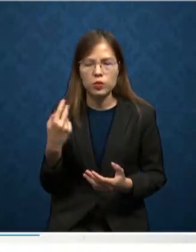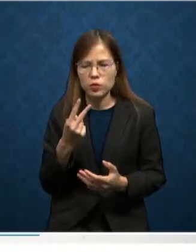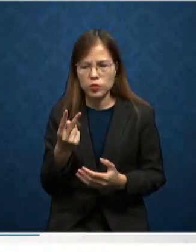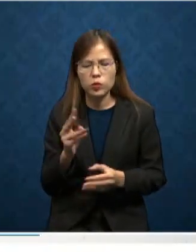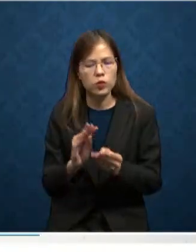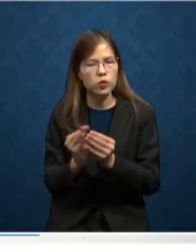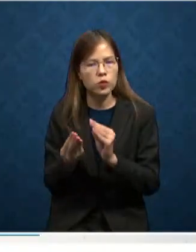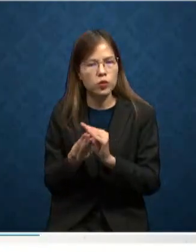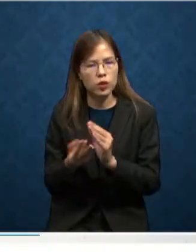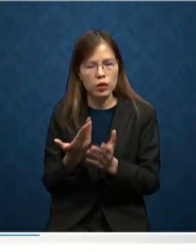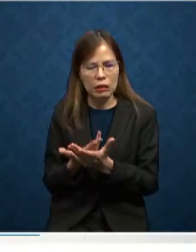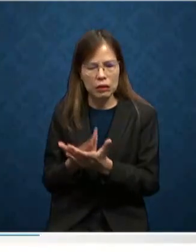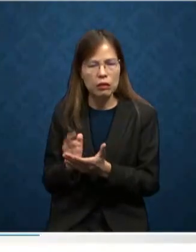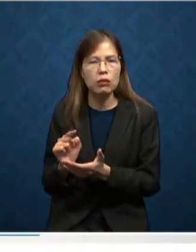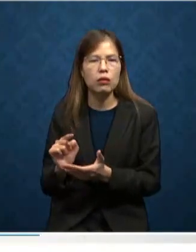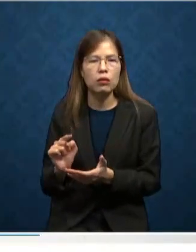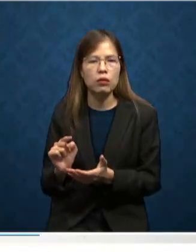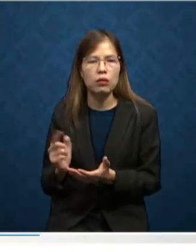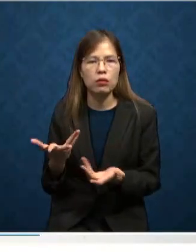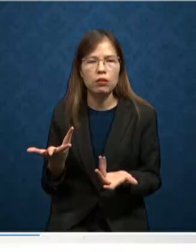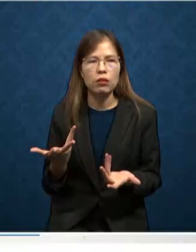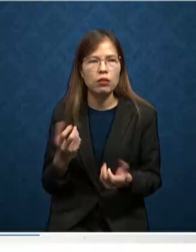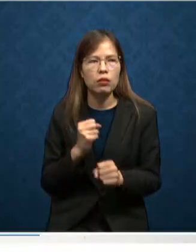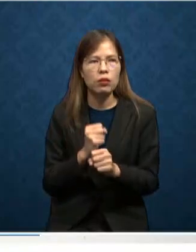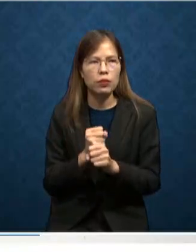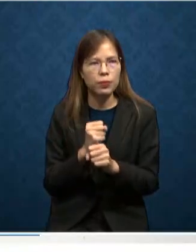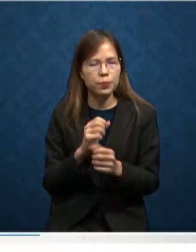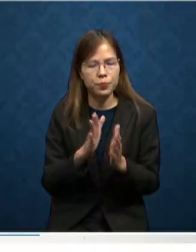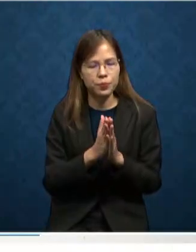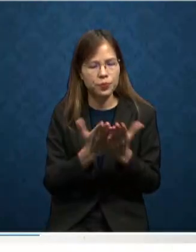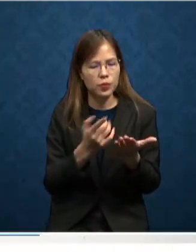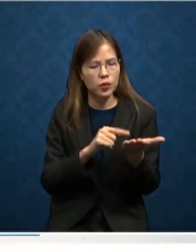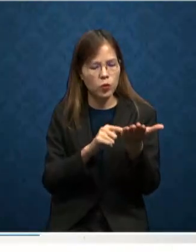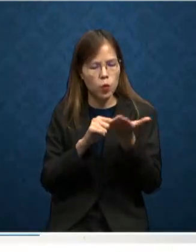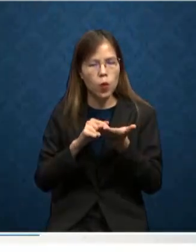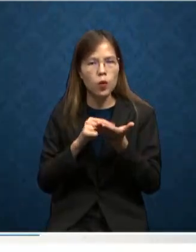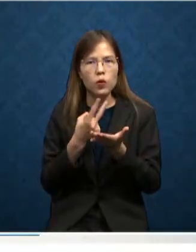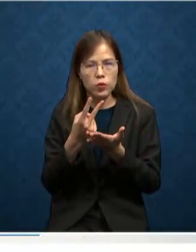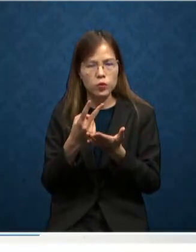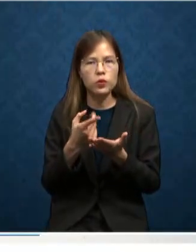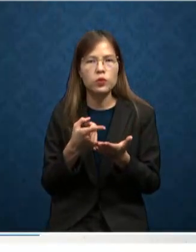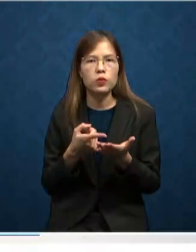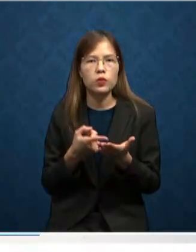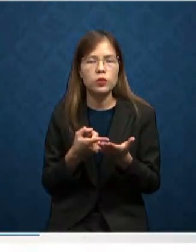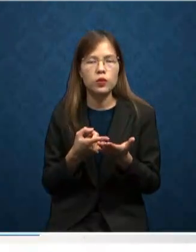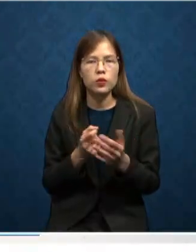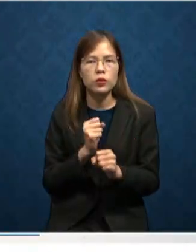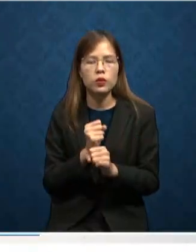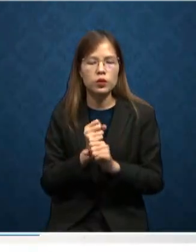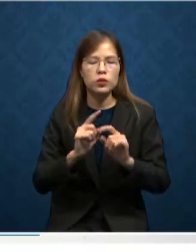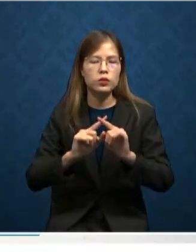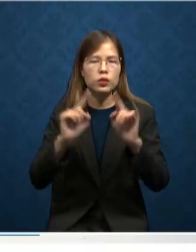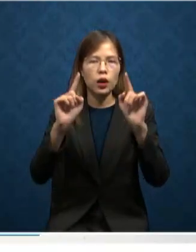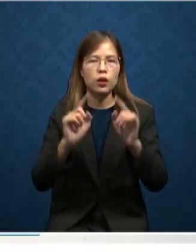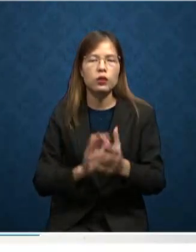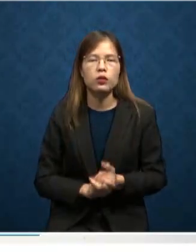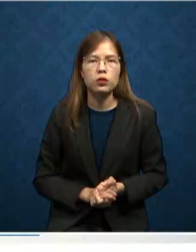ของทุนทรัพย์ไปนะฮะตอนนี้ก็ตอนทำรายงานก็มายกเรื่องนี้ขึ้นมาด้วยก็เลยจะเป็นกรณีที่ต่างจากหน่วยงาน